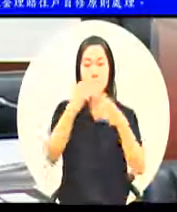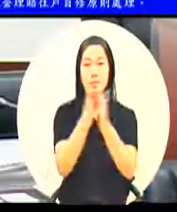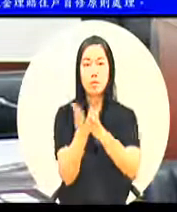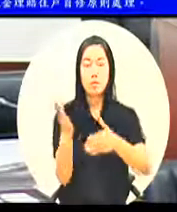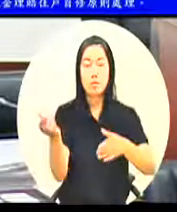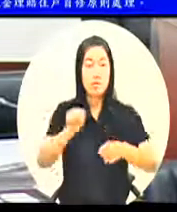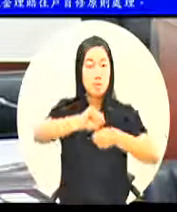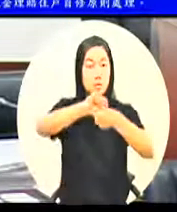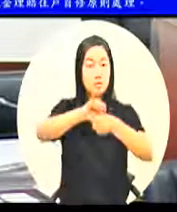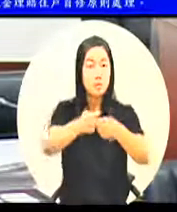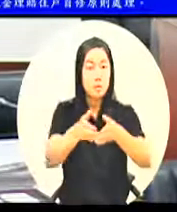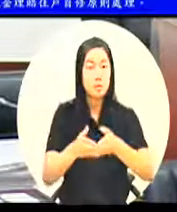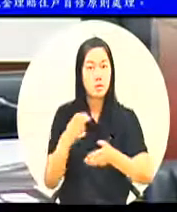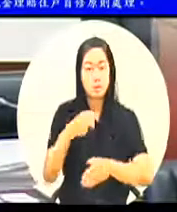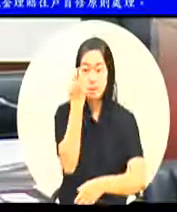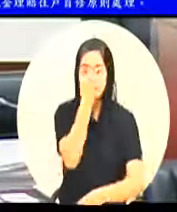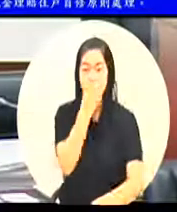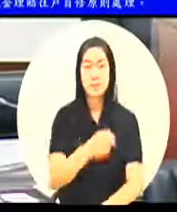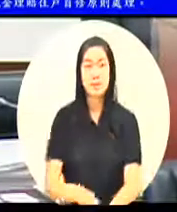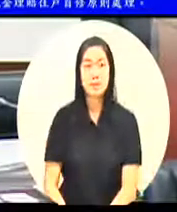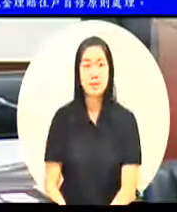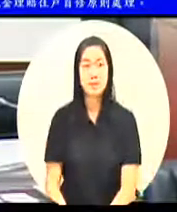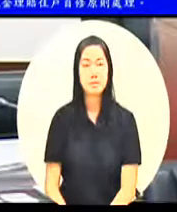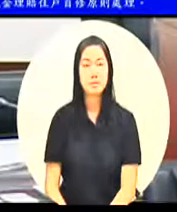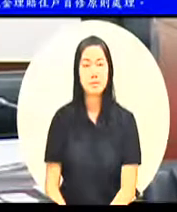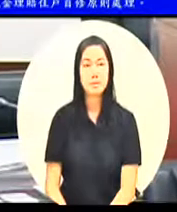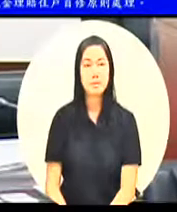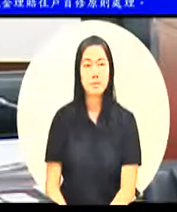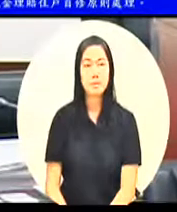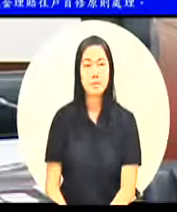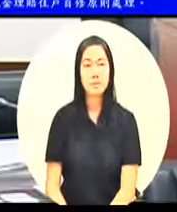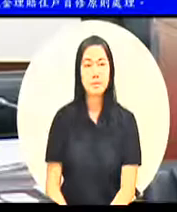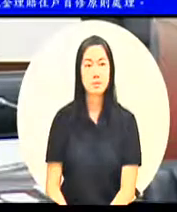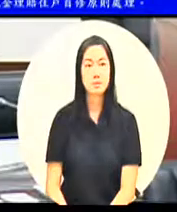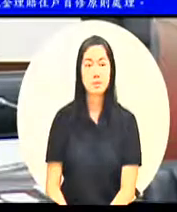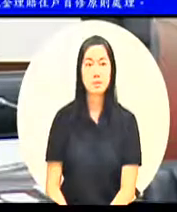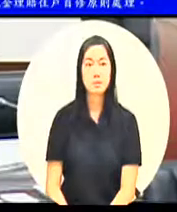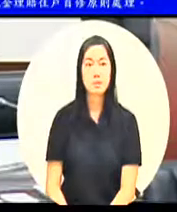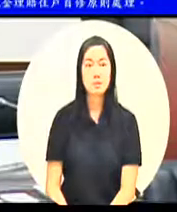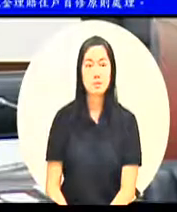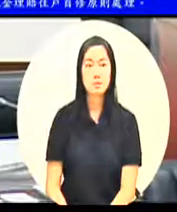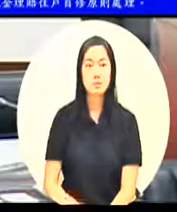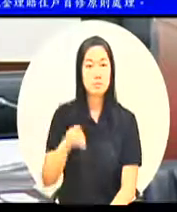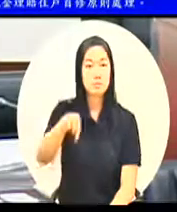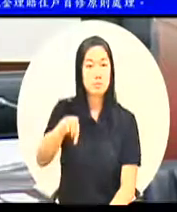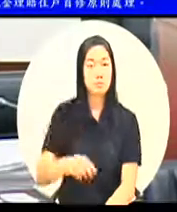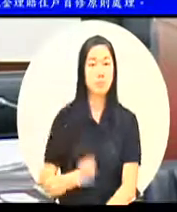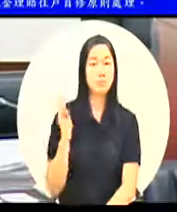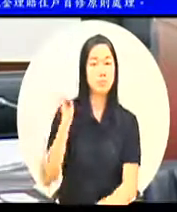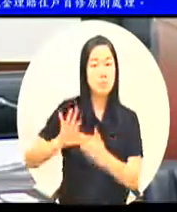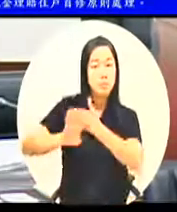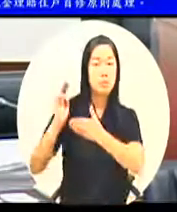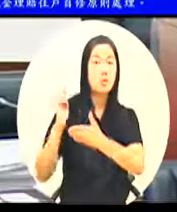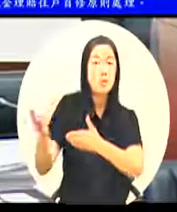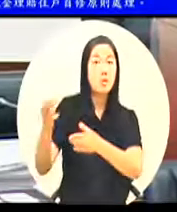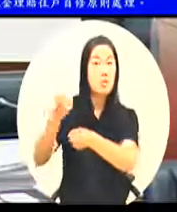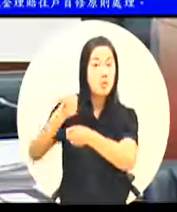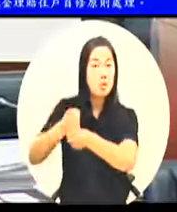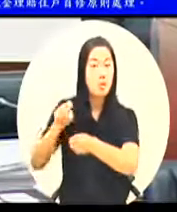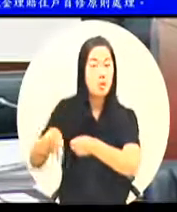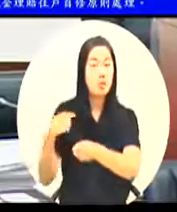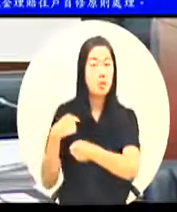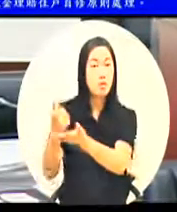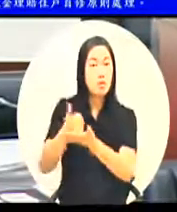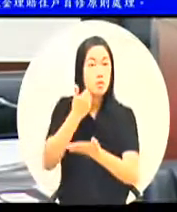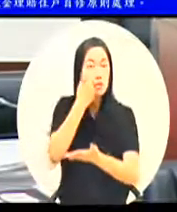增加检测，啊，然后采用本地在地，因为他那个包商是建。请那个什么做的